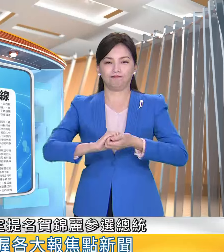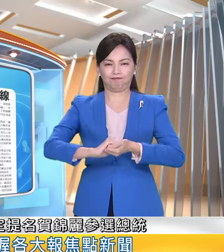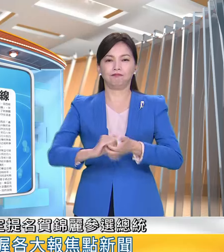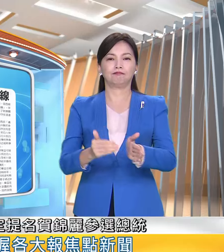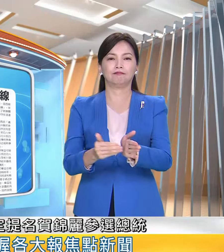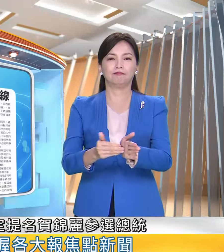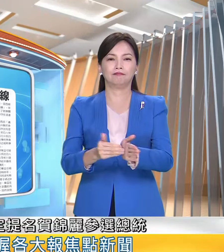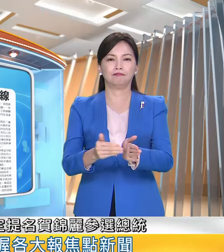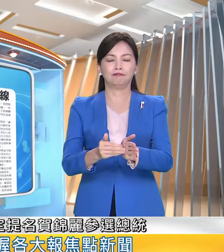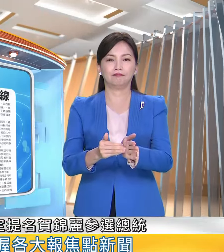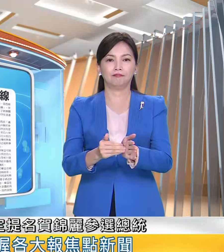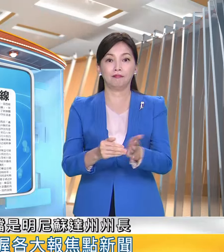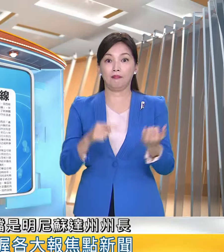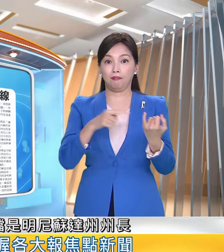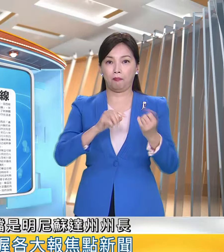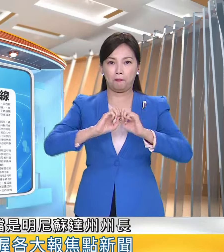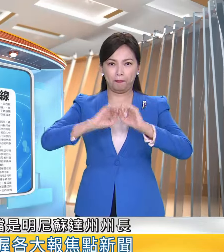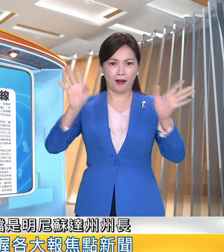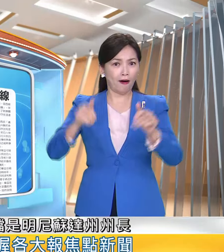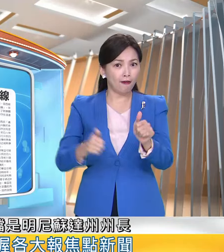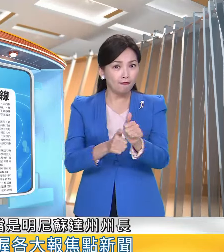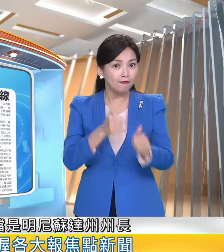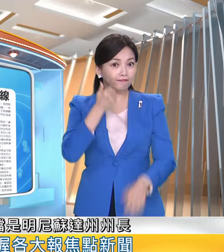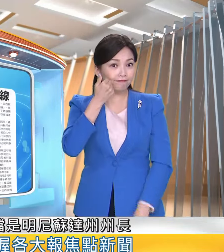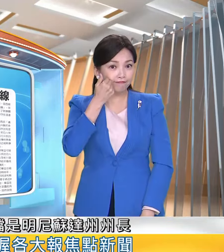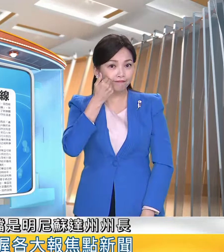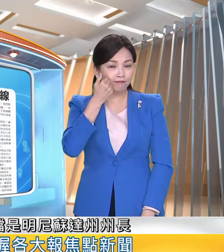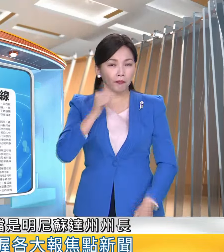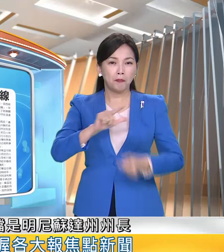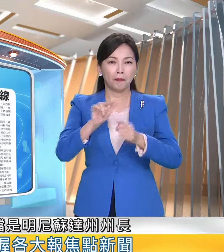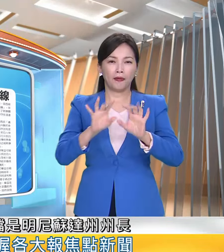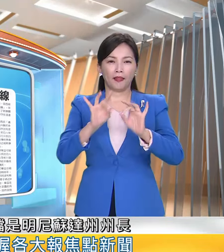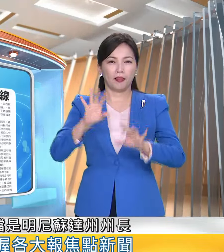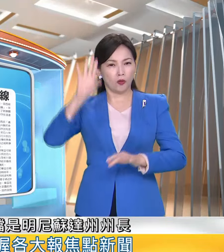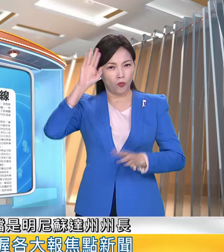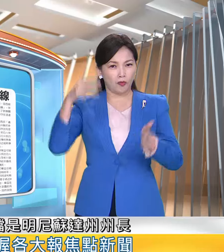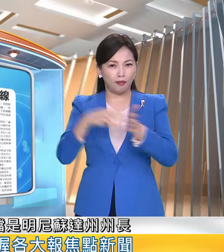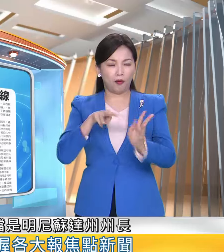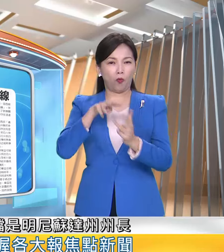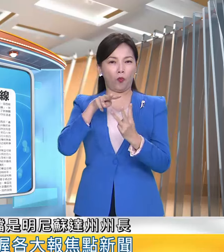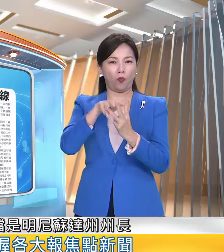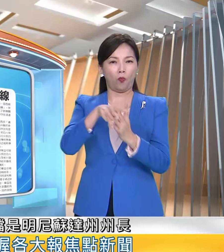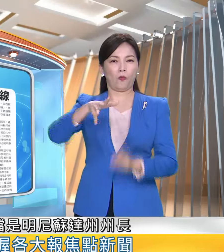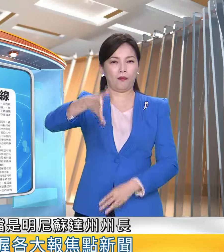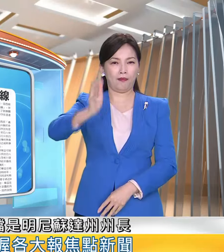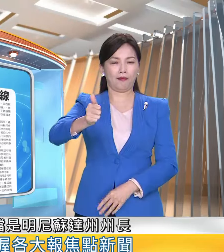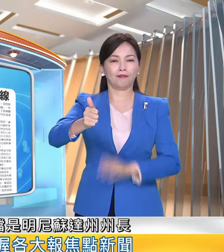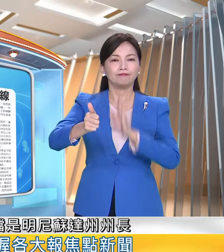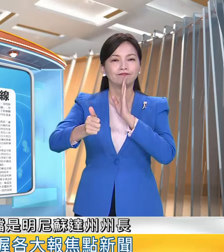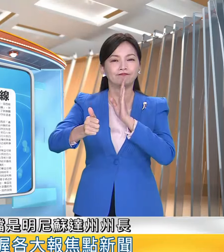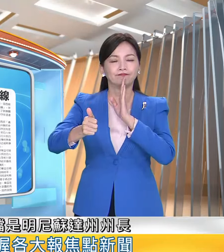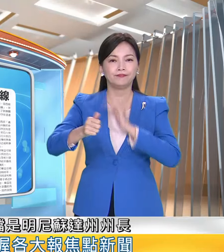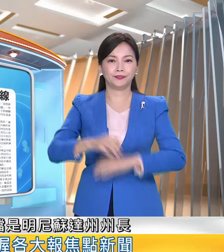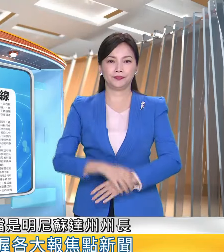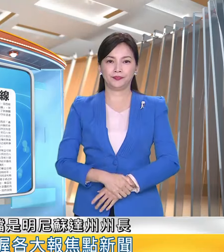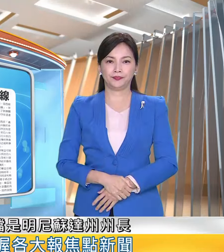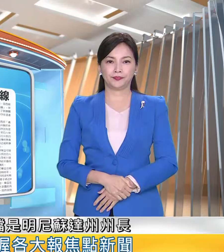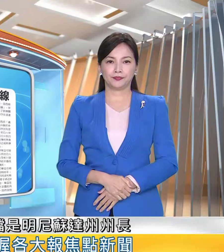统，而他也公布了搭档是明尼苏达州的州长。